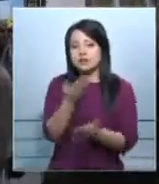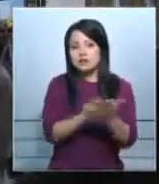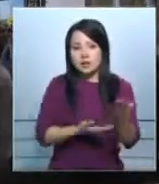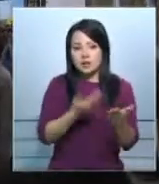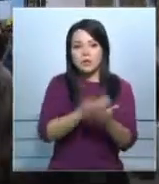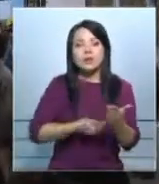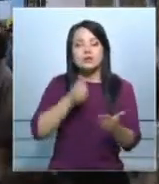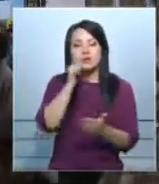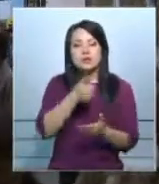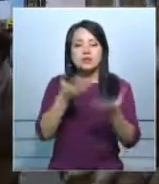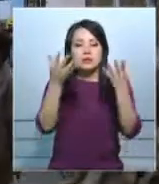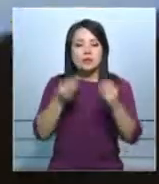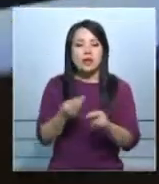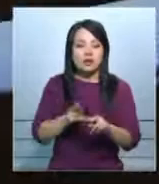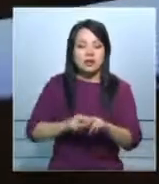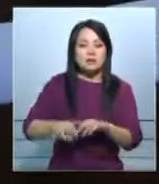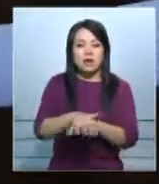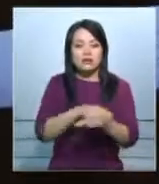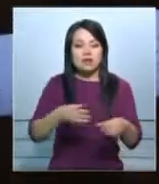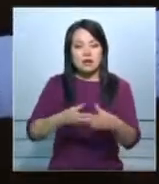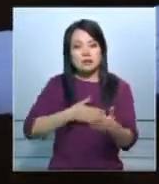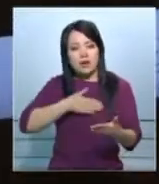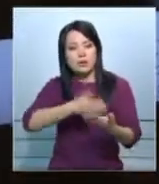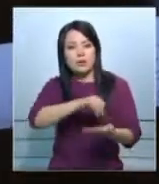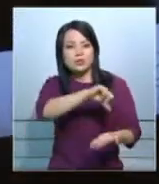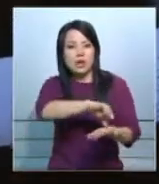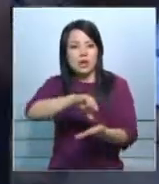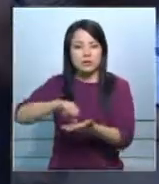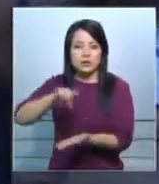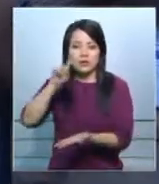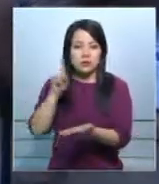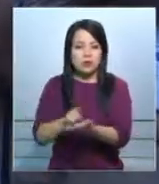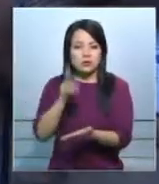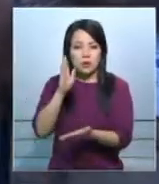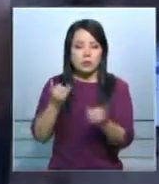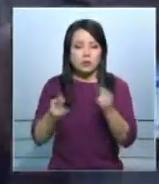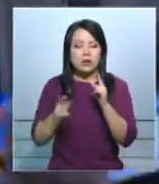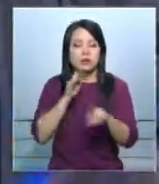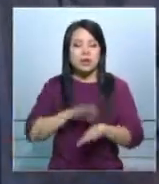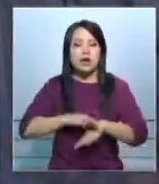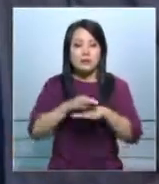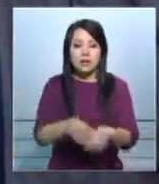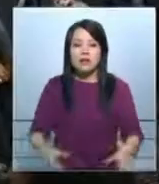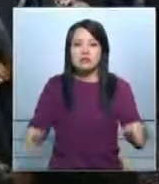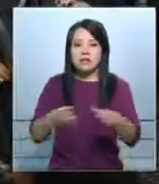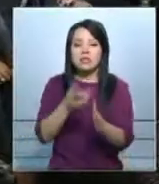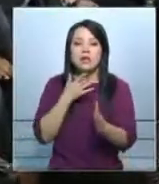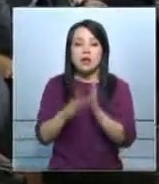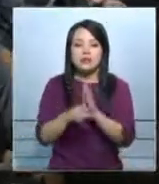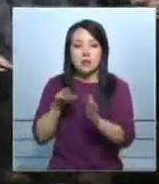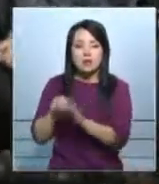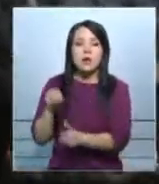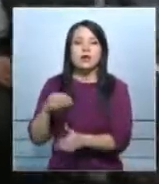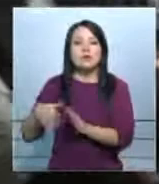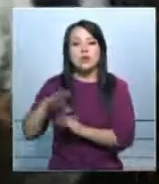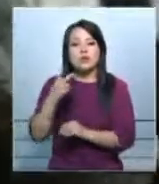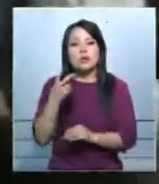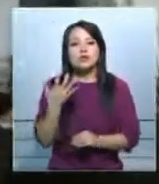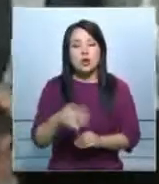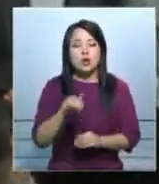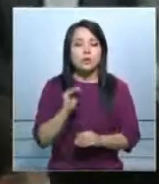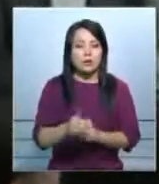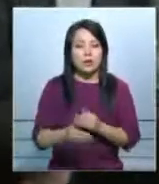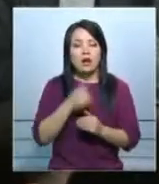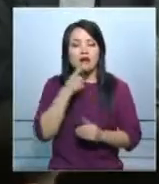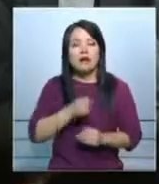ертеңгі саяси тартысқа жергілікті халық белсенді атсалысады деген болжам айтып отыр. Науқанның қауіпсіз өтуін 250 мың әскери мен полиция өкілдері